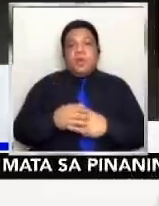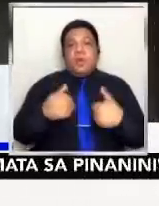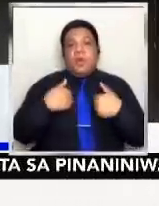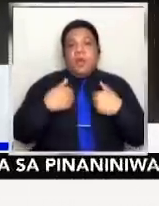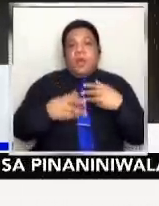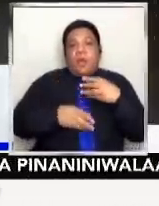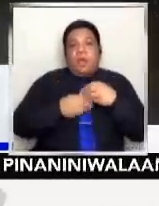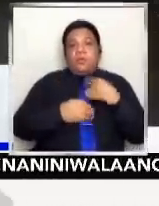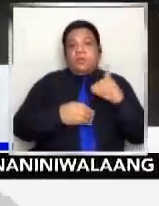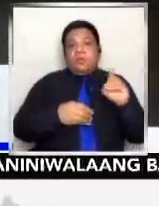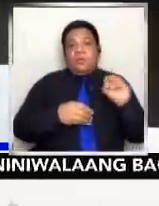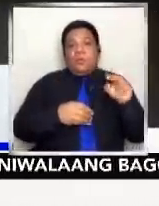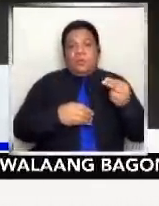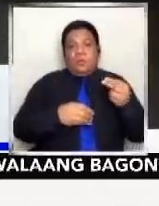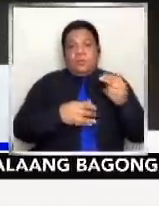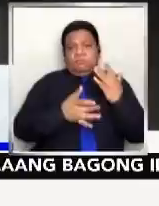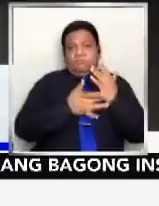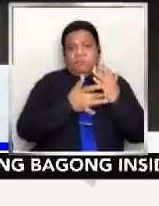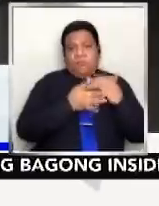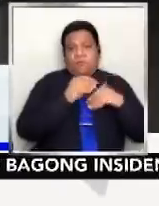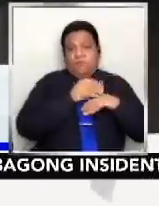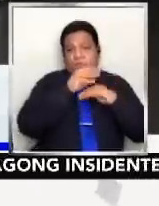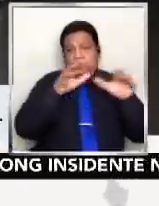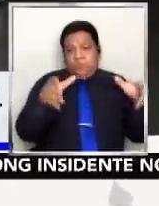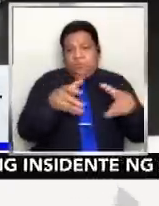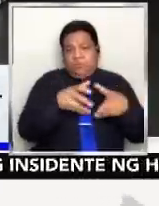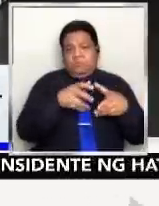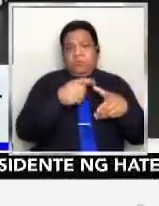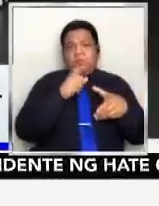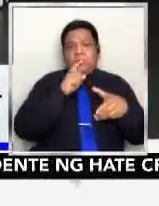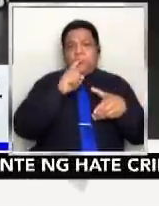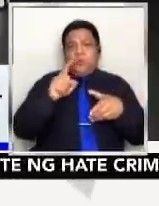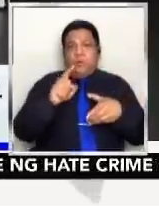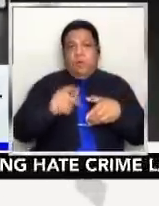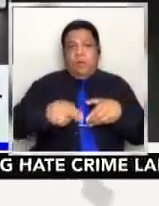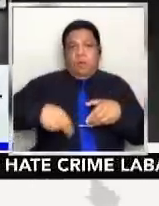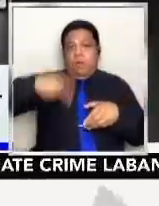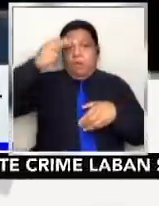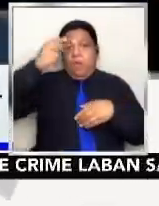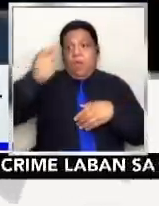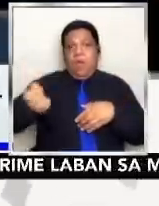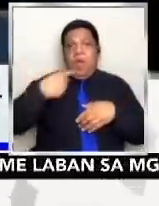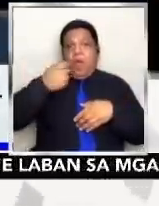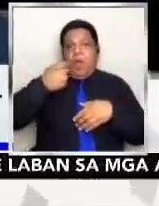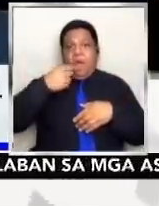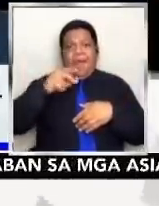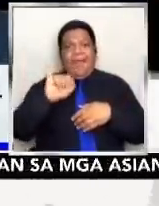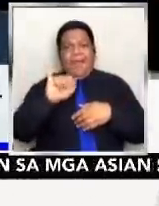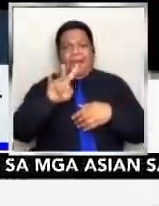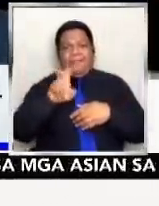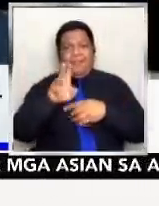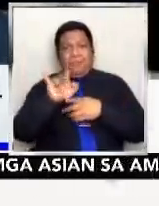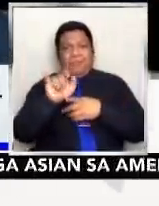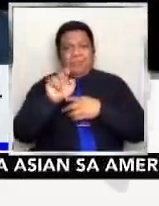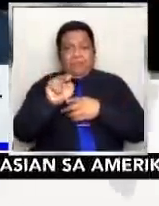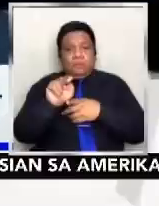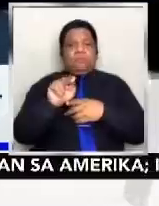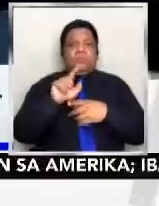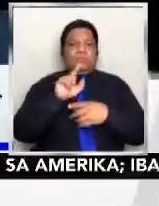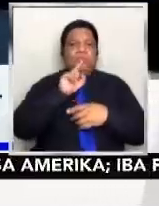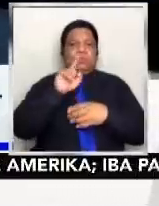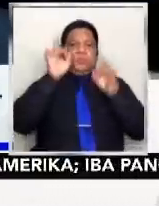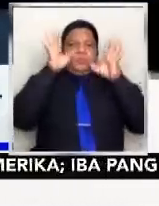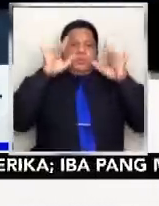Technical Advisory Group, delikado sa kalusugan ang mataas na dosage ng ivermectin. Meron pong ebidensya, yung iba pwede